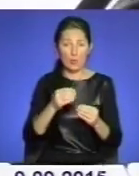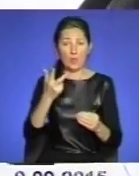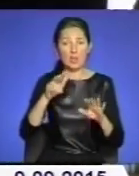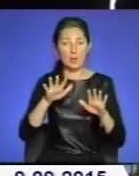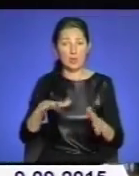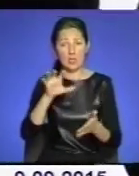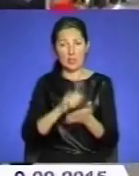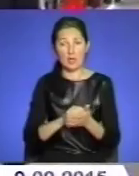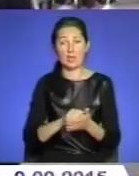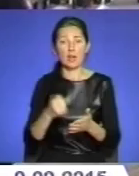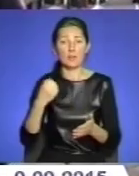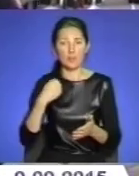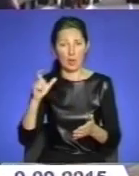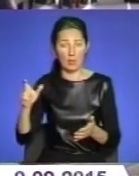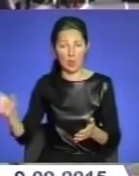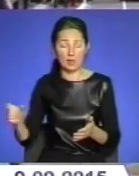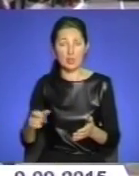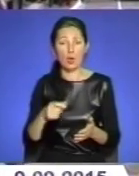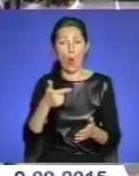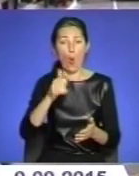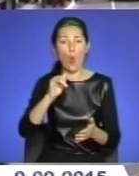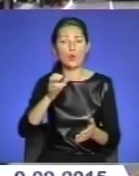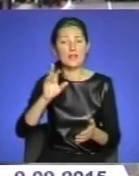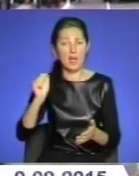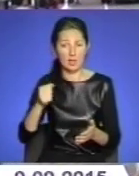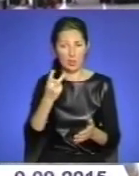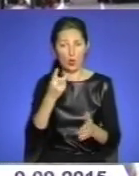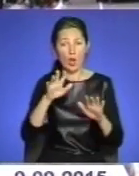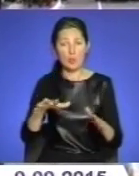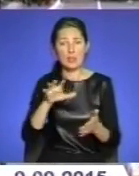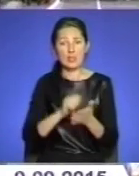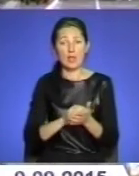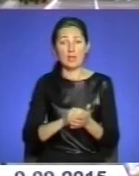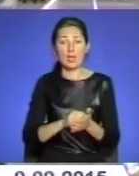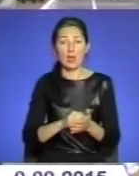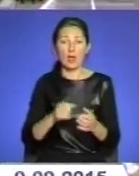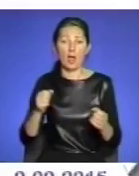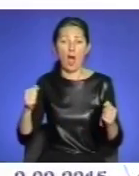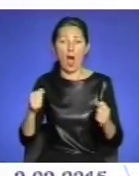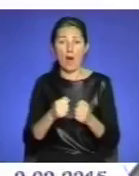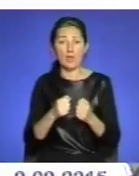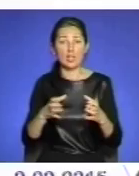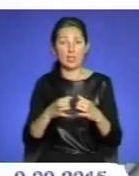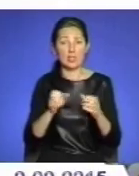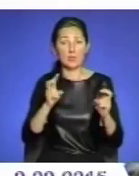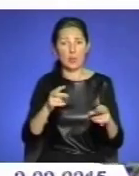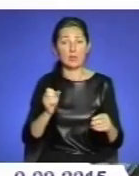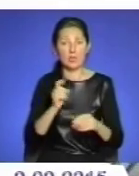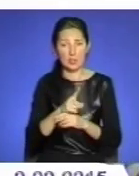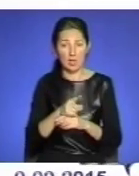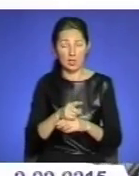Гусятинського районного відділу. Другими були вогнеборці з аварійно-рятувального загону спеціального призначення. А найкращу спортивну